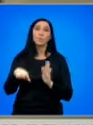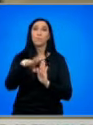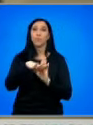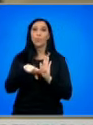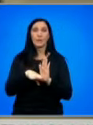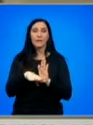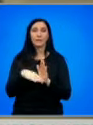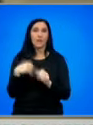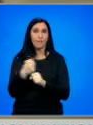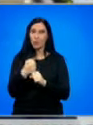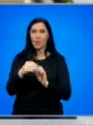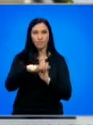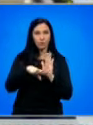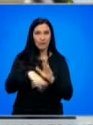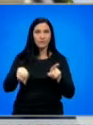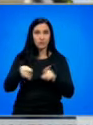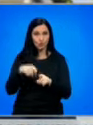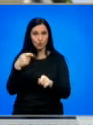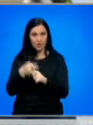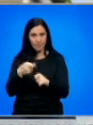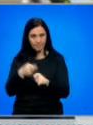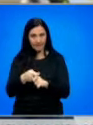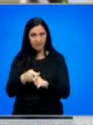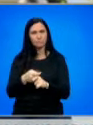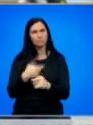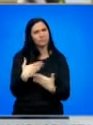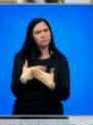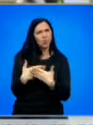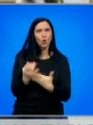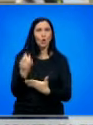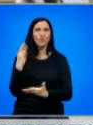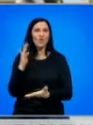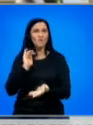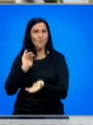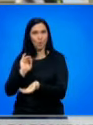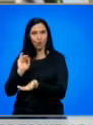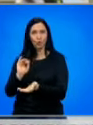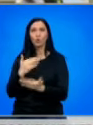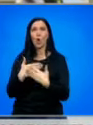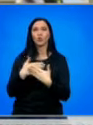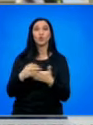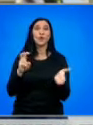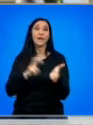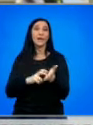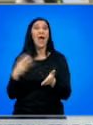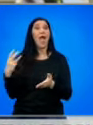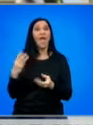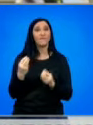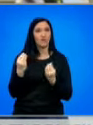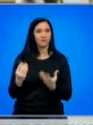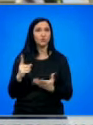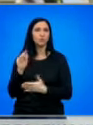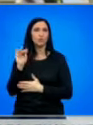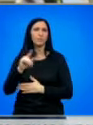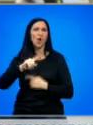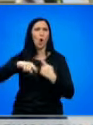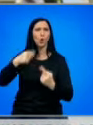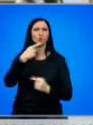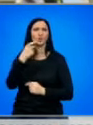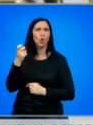също да създадем съвсем скоро нов продукт относно енергийна ефективност, който ще бъде около